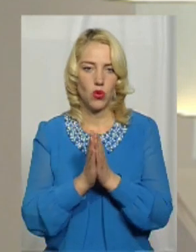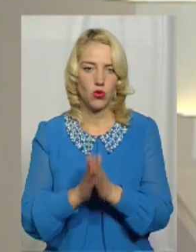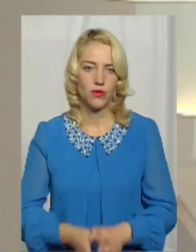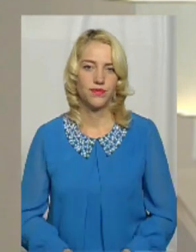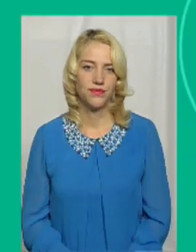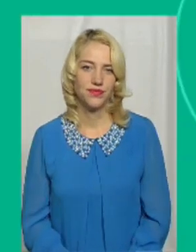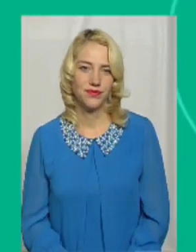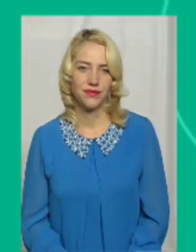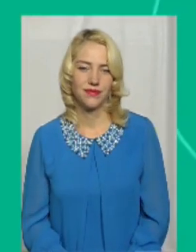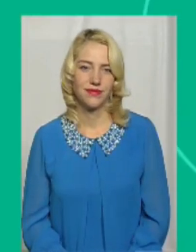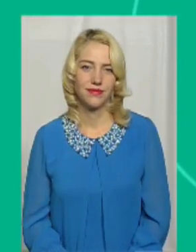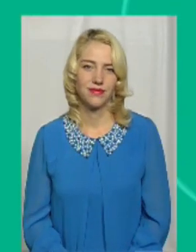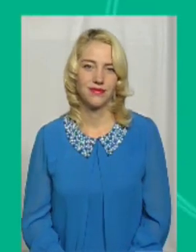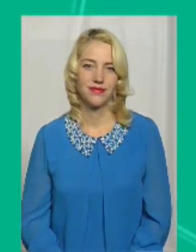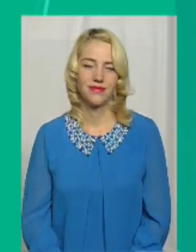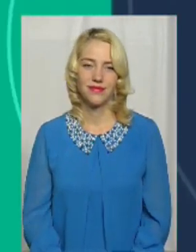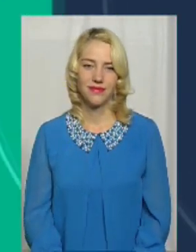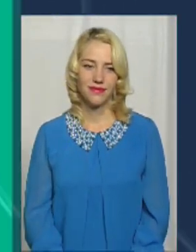Прошу.